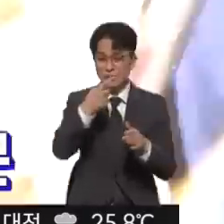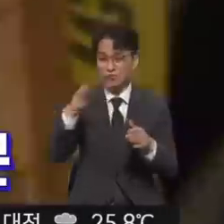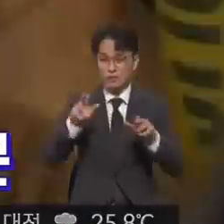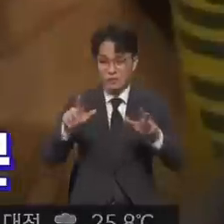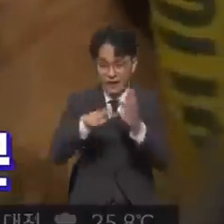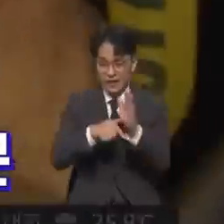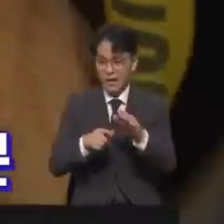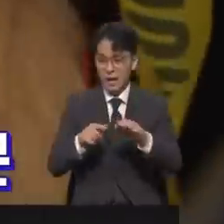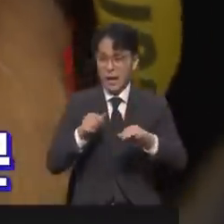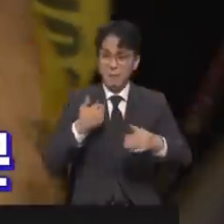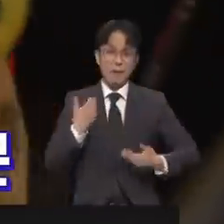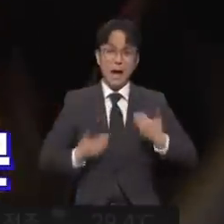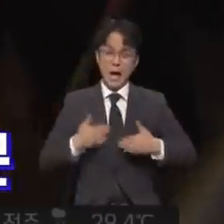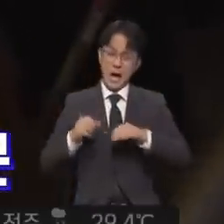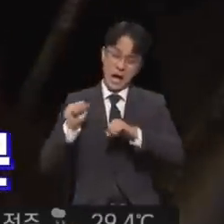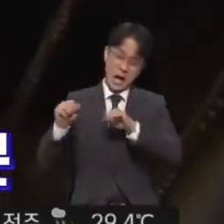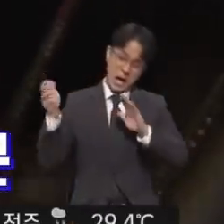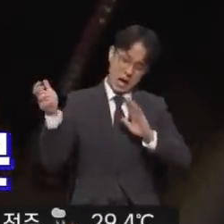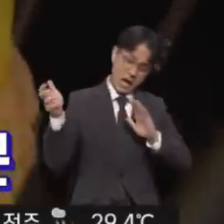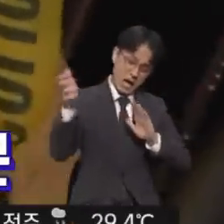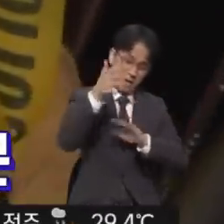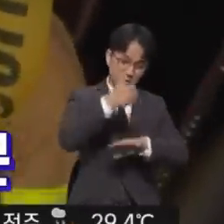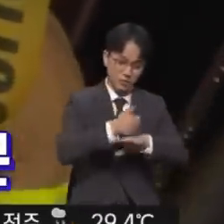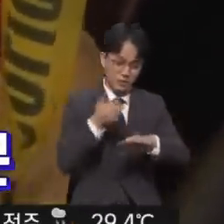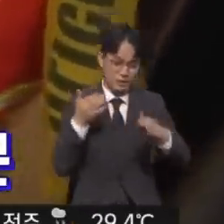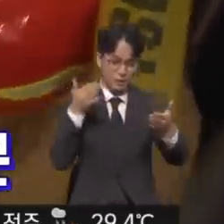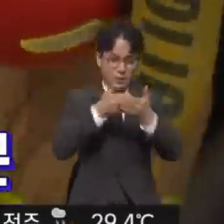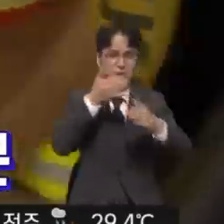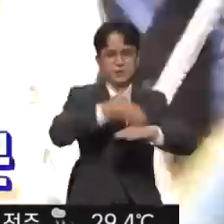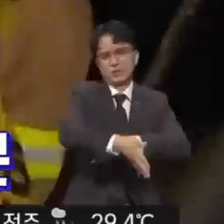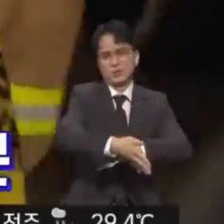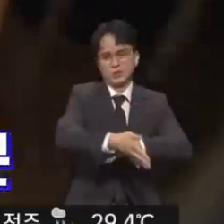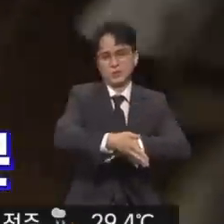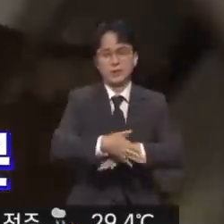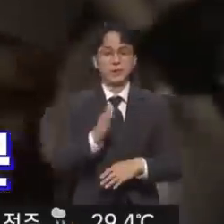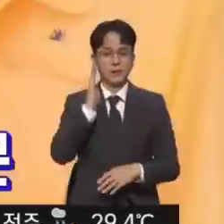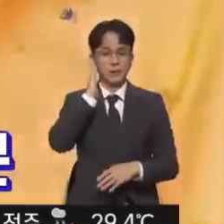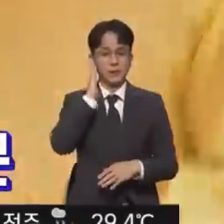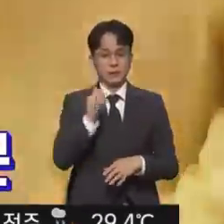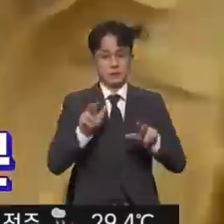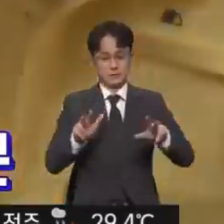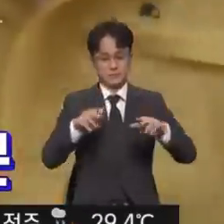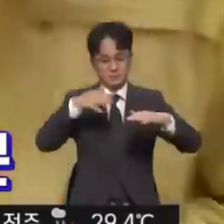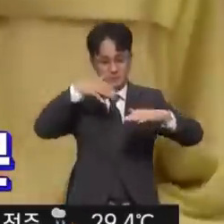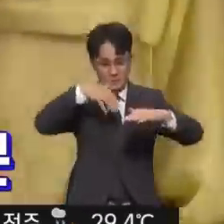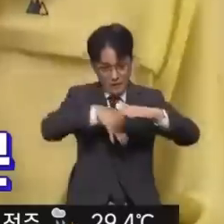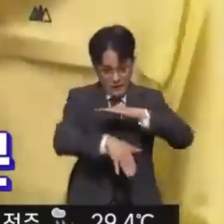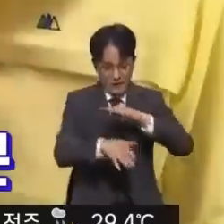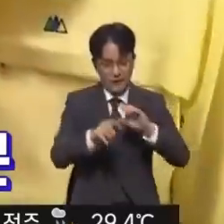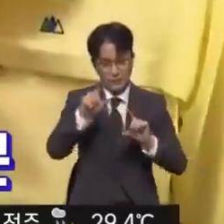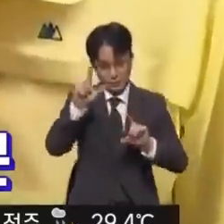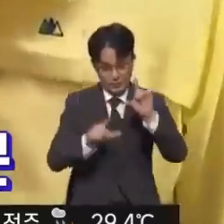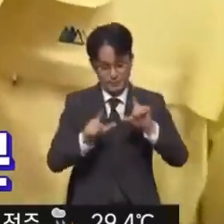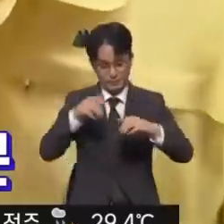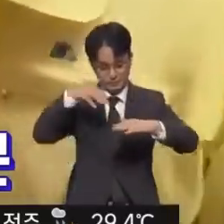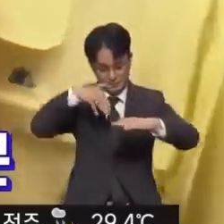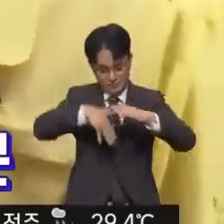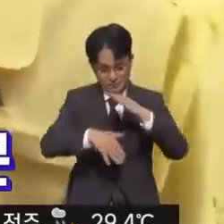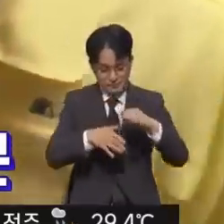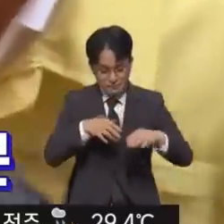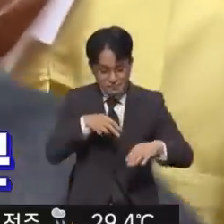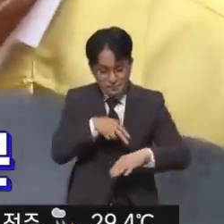구하지 못한 사는데 현 대통령이 직접 행장에 밑에 매력 않은 모습도 나옵니다 일단은 대통령이 저렇게 현장을 보는 것